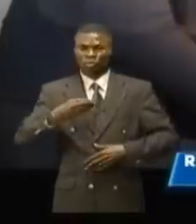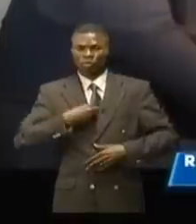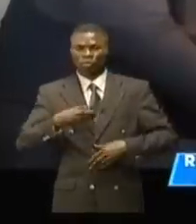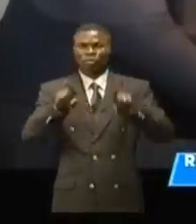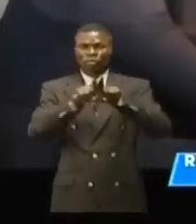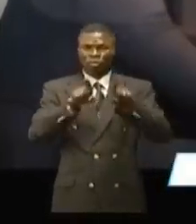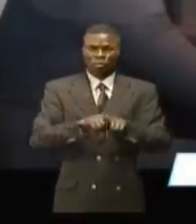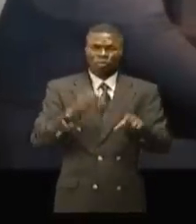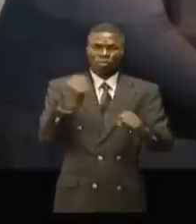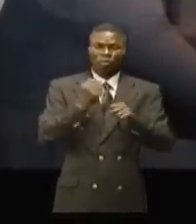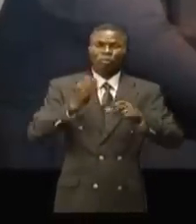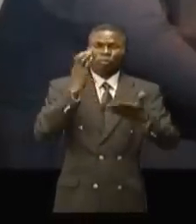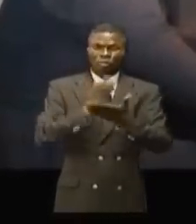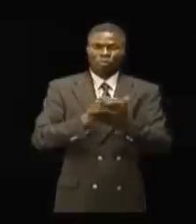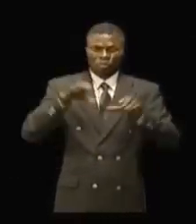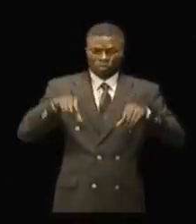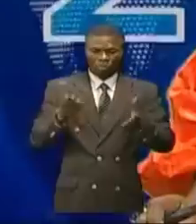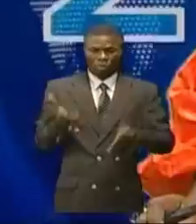acteurs privés congolais.